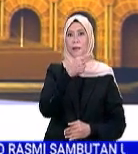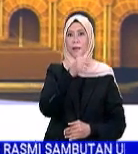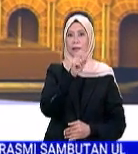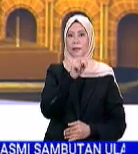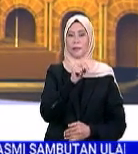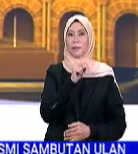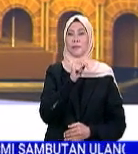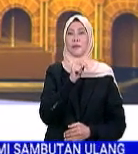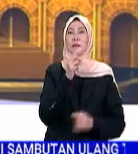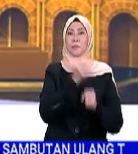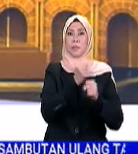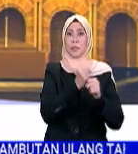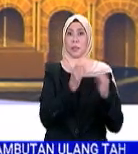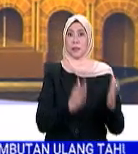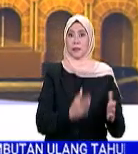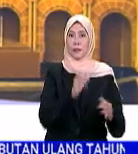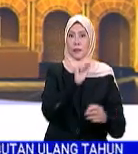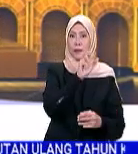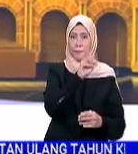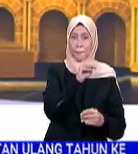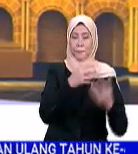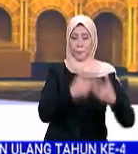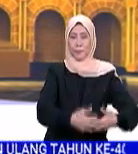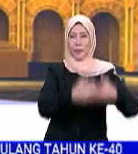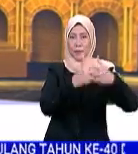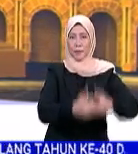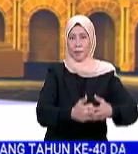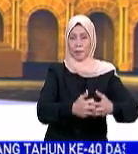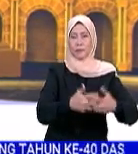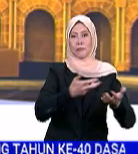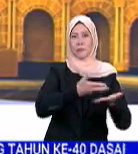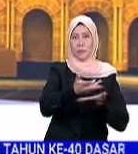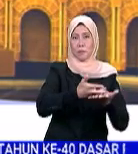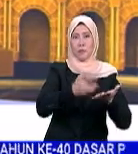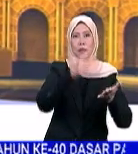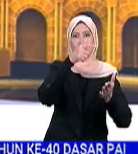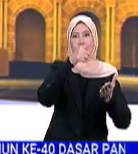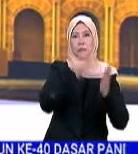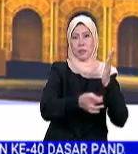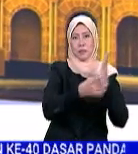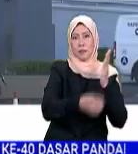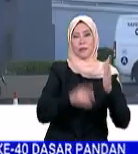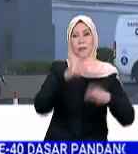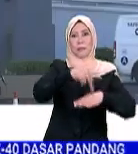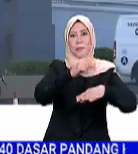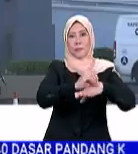yang merupakan seorang pekerja am di sebuah kilang penapisan minyak di Port Dickson.